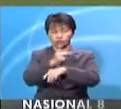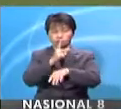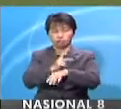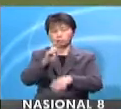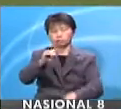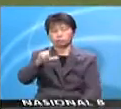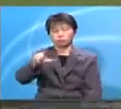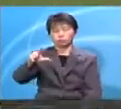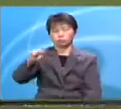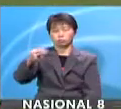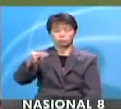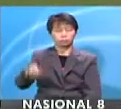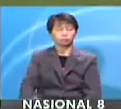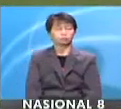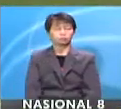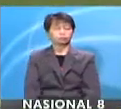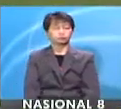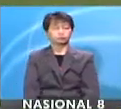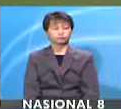dollar Saleh